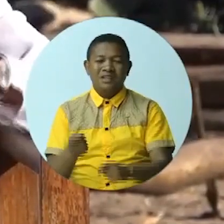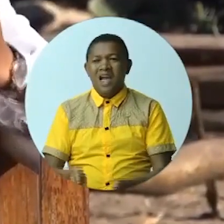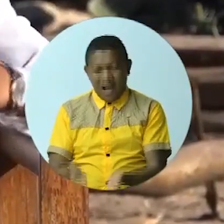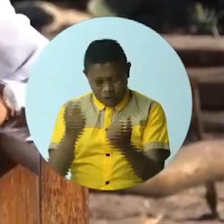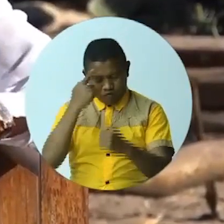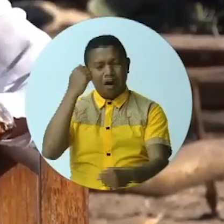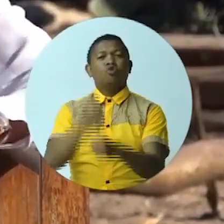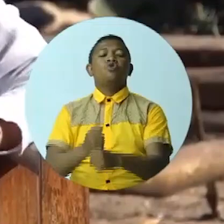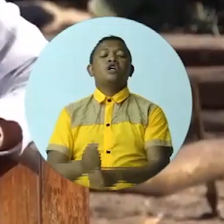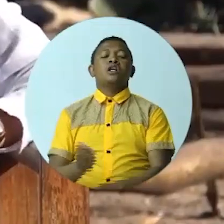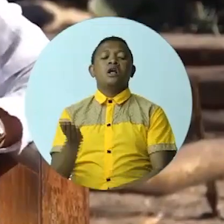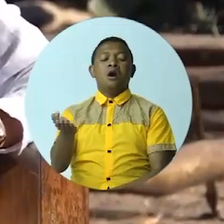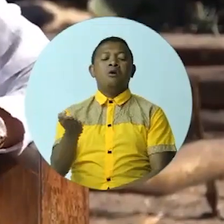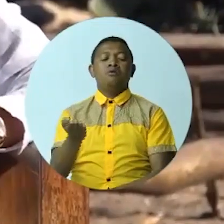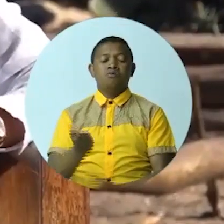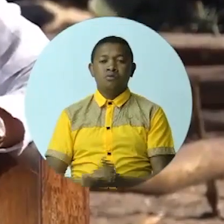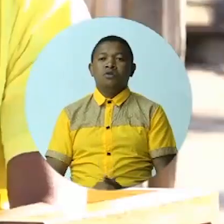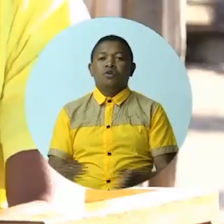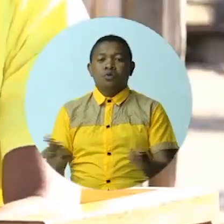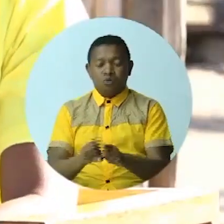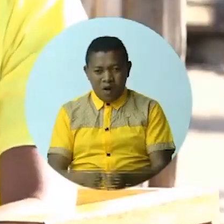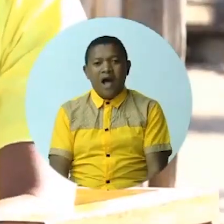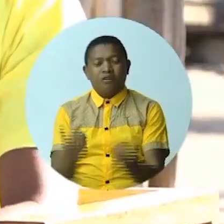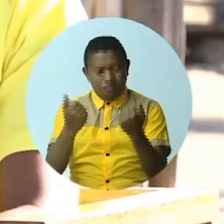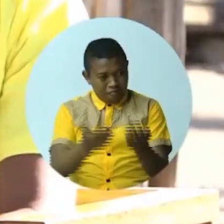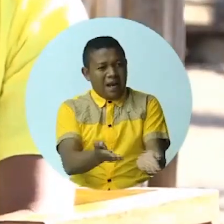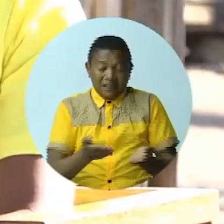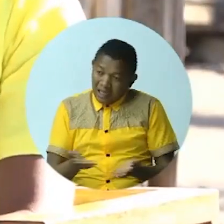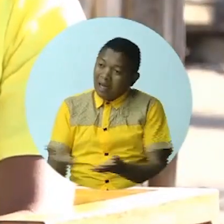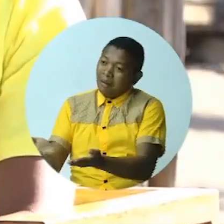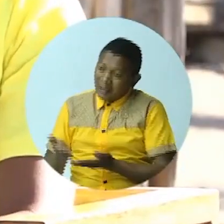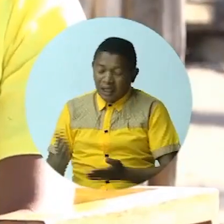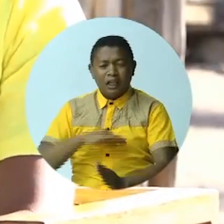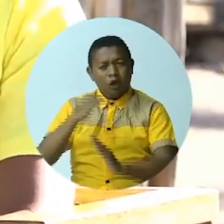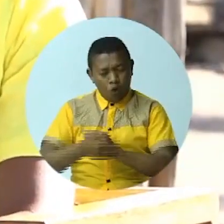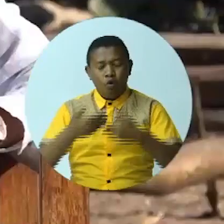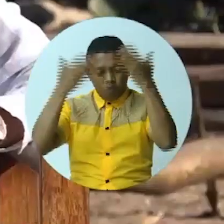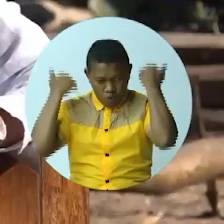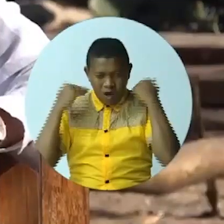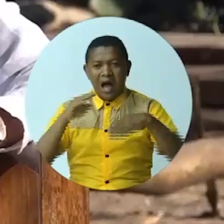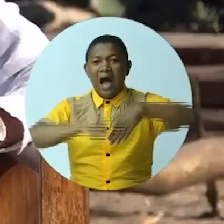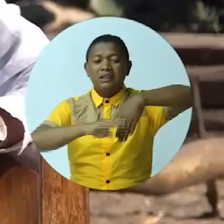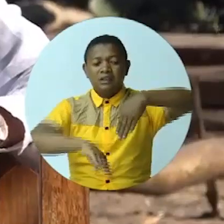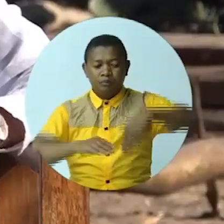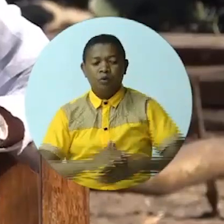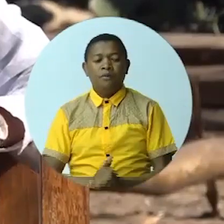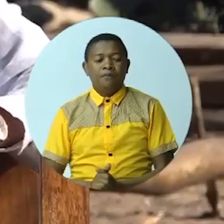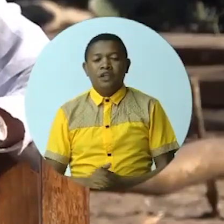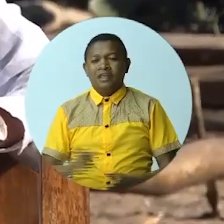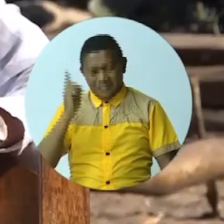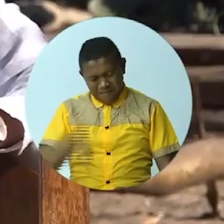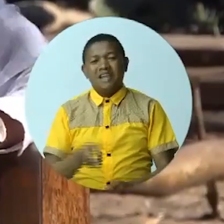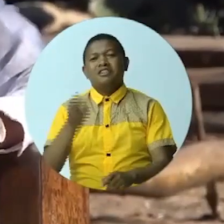zany afaka manateny ny vahoaka atiatsimo rehetrarehetra fa ho fitaintsika ary ho